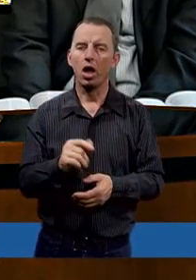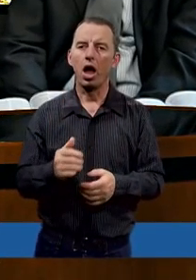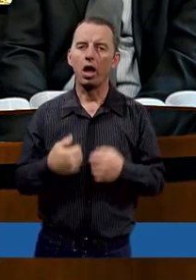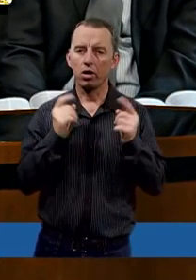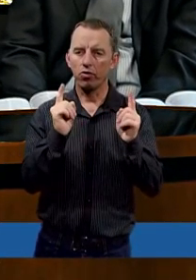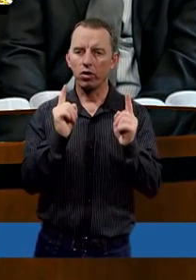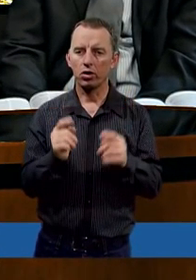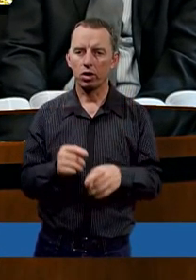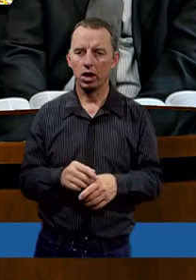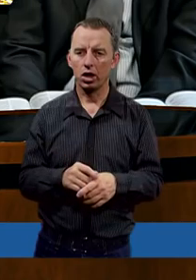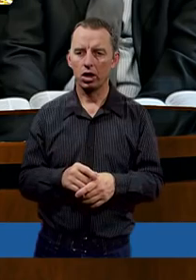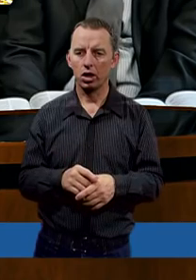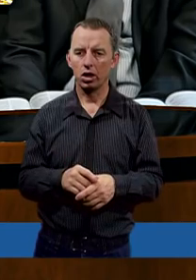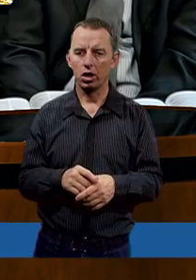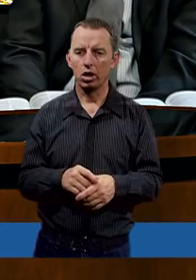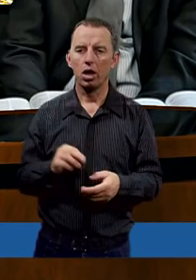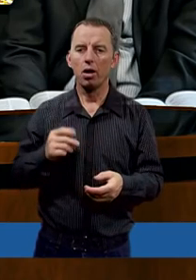żebyśmy